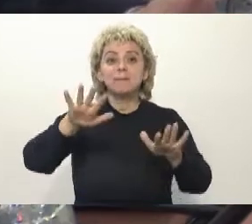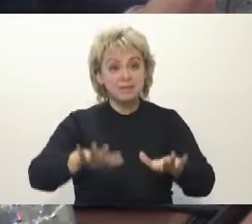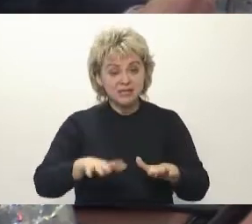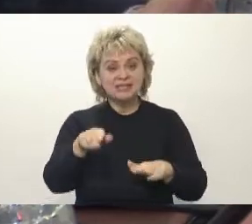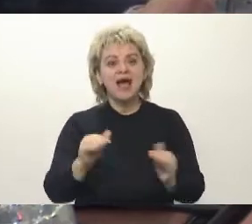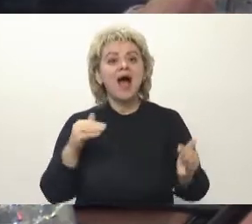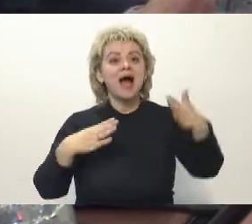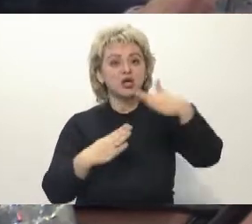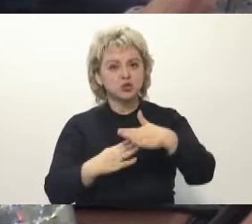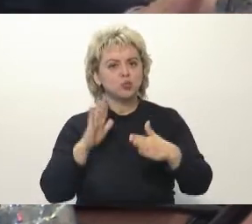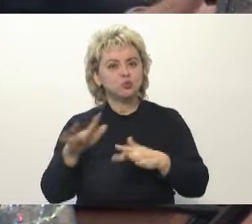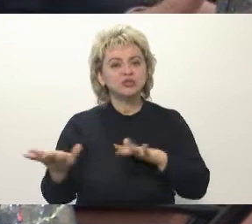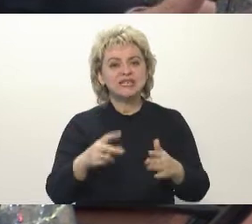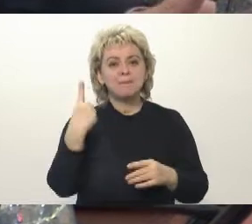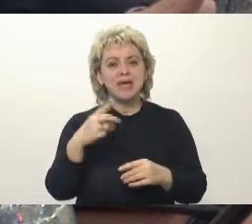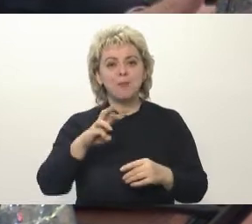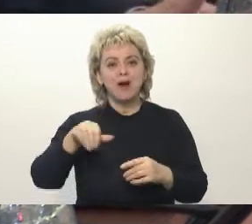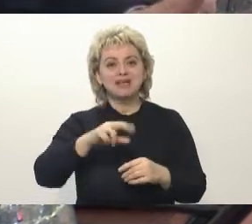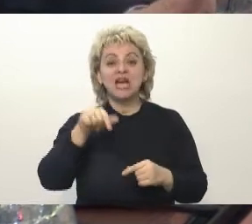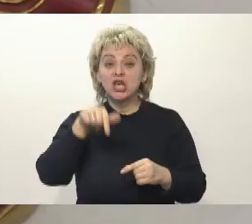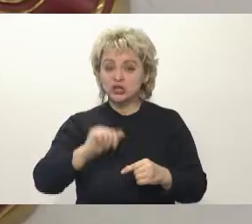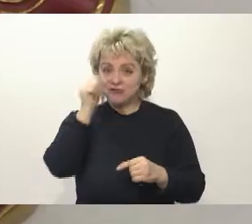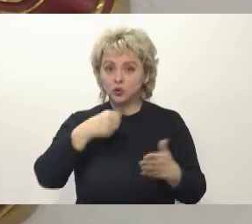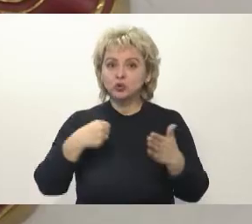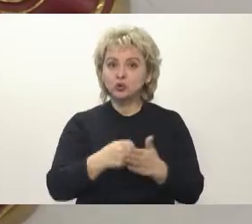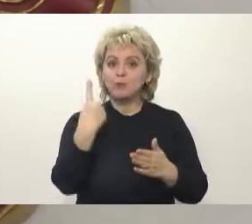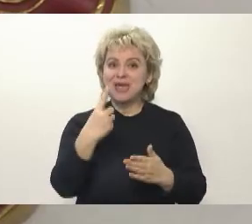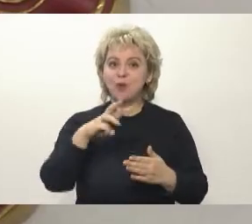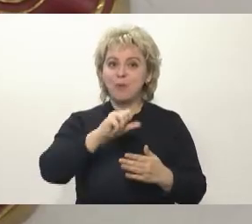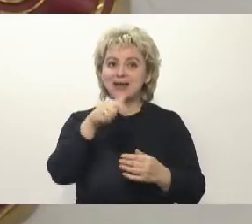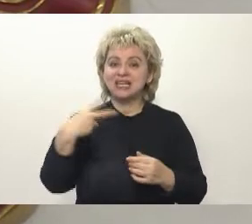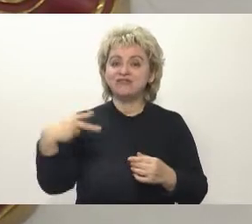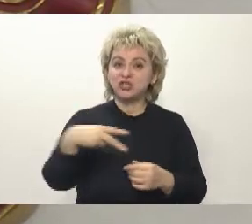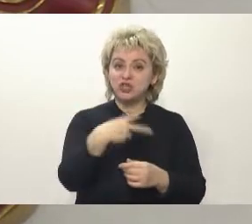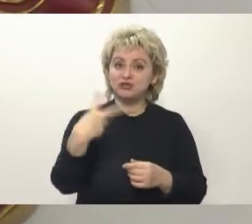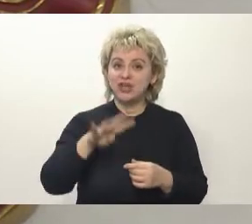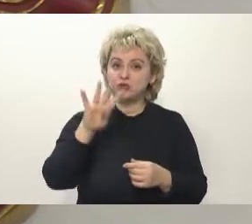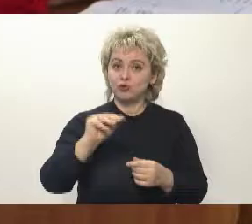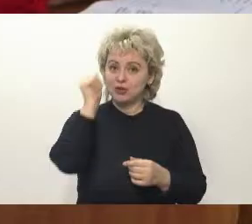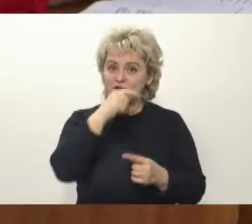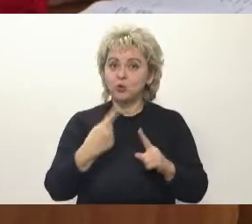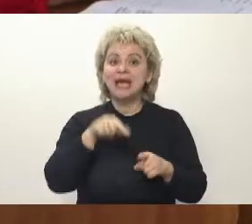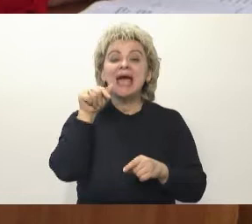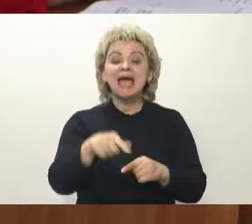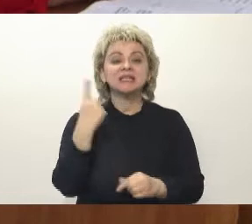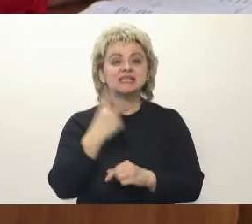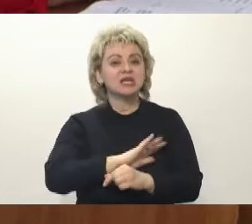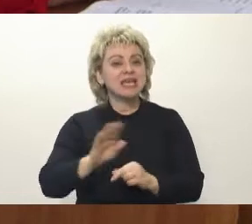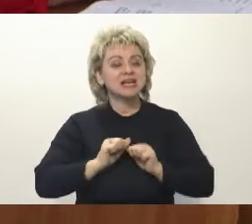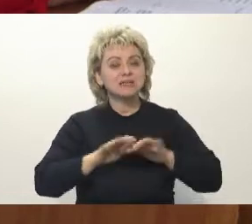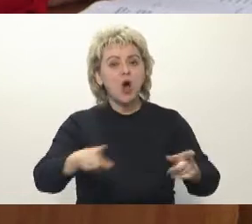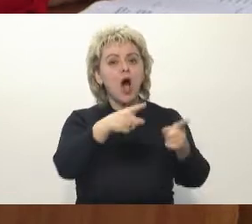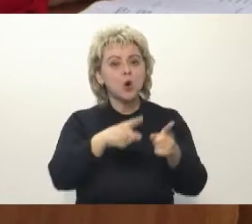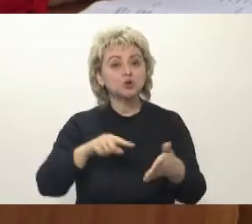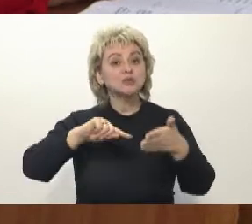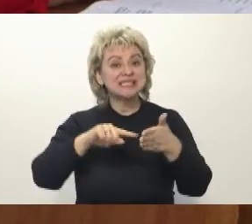угодий. Ограничение будет действовать с 1 марта текущего года до 1 марта 2024. Причем запрет не распространяется